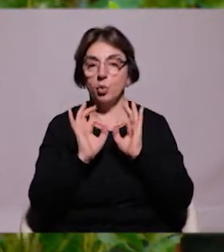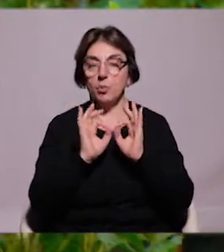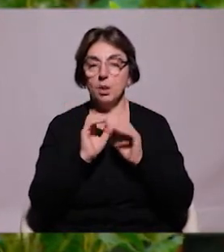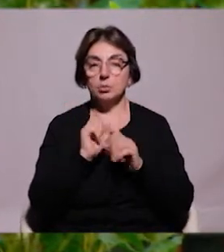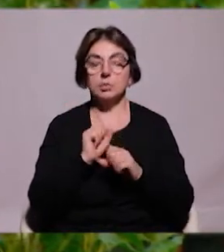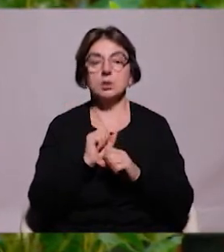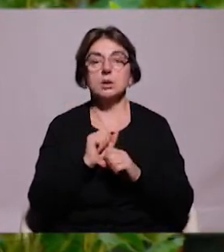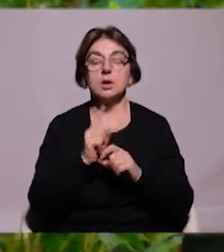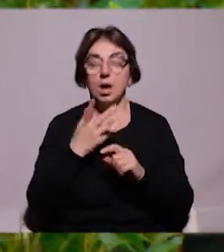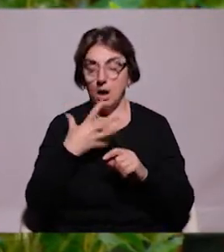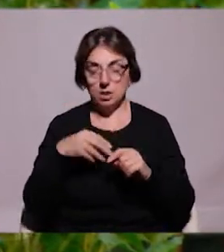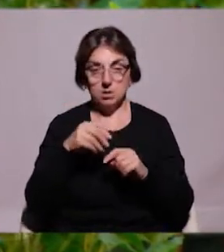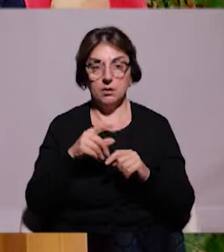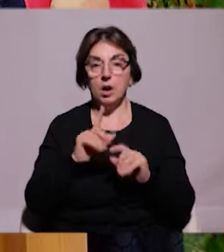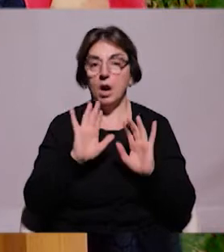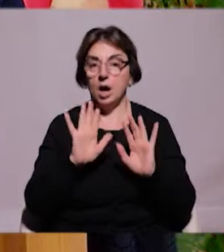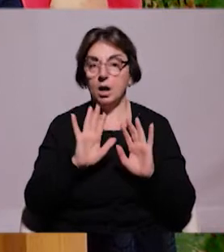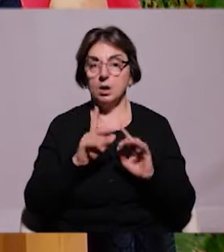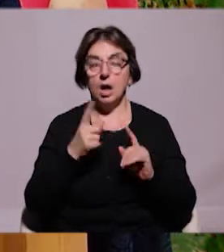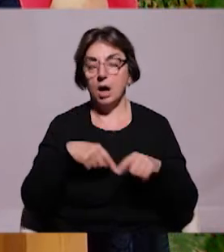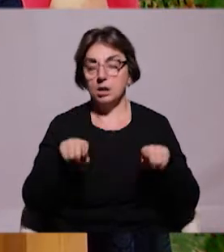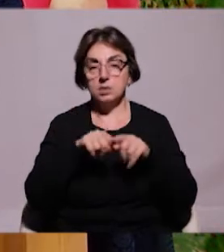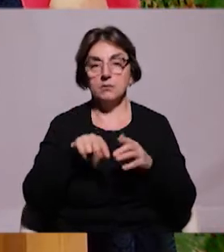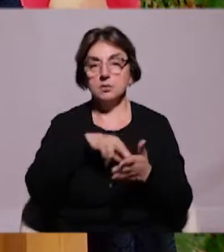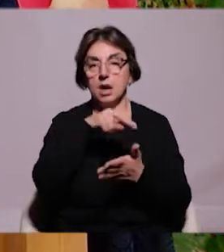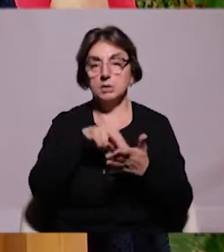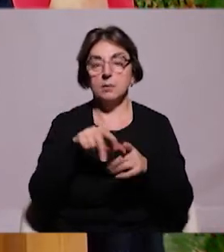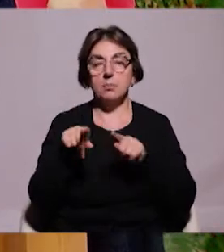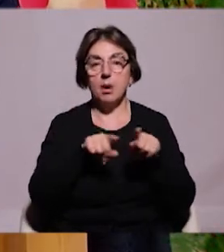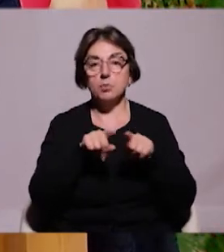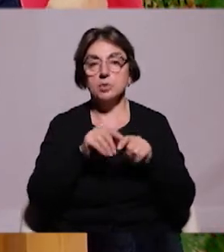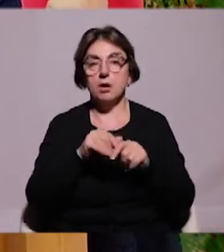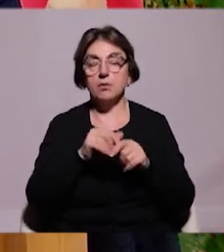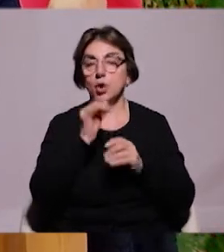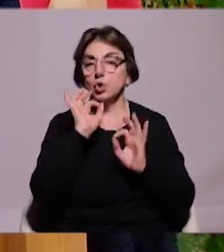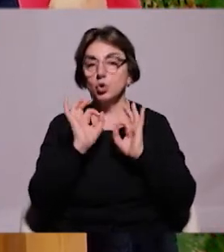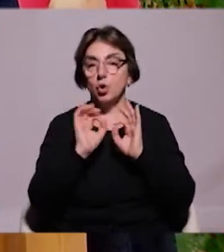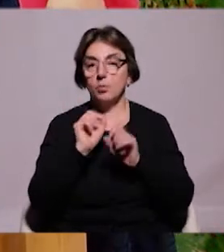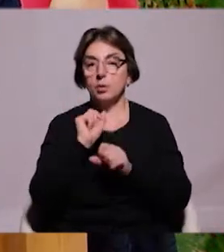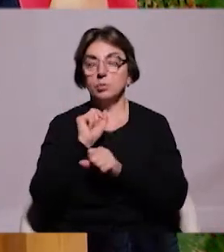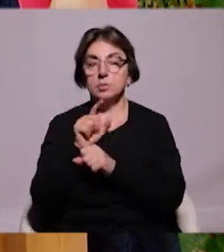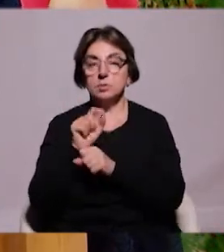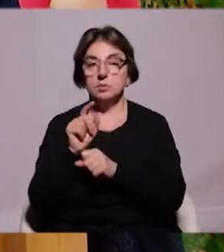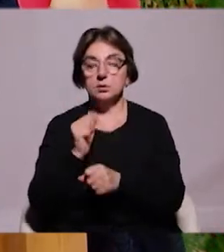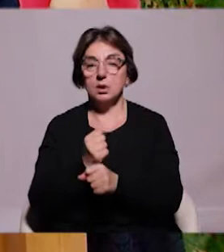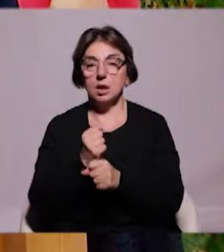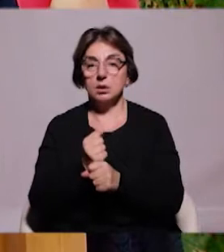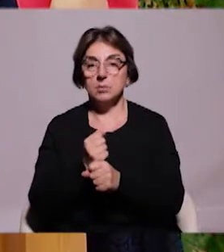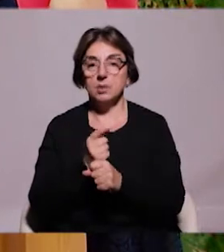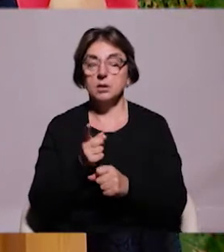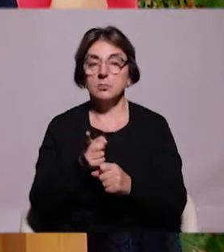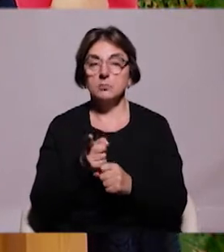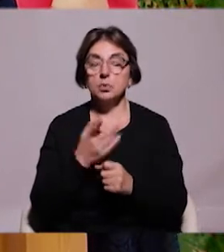მოზარდის, ზოგადად ჩვენი ორგანიზმის და საყრდენ მამოძრავებელი სისტემის ნორმალურ ფუნქციონირებას.